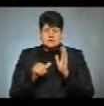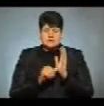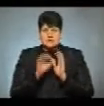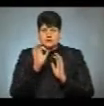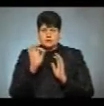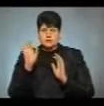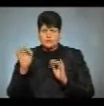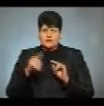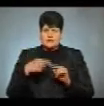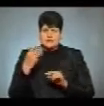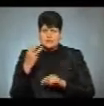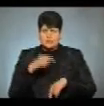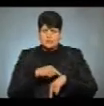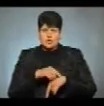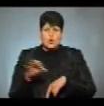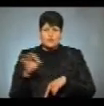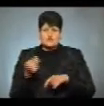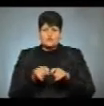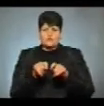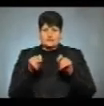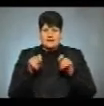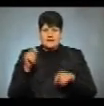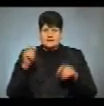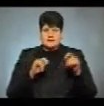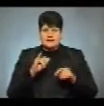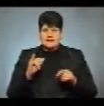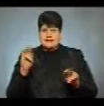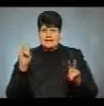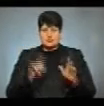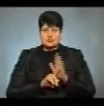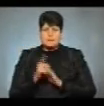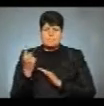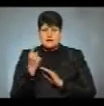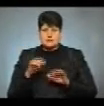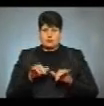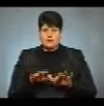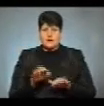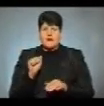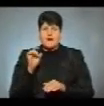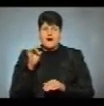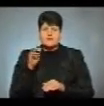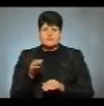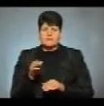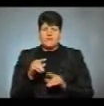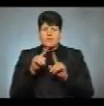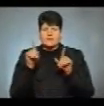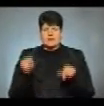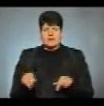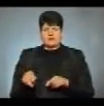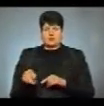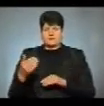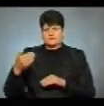16.00. За 3 години до офіційного відкриття фестивалю «Ї» розпочинаються перші події. У арт-галереї «Бункермуз» за моєю спиною